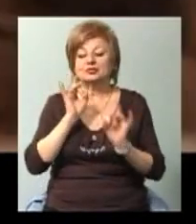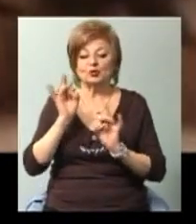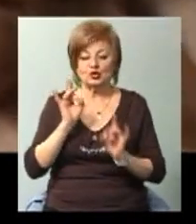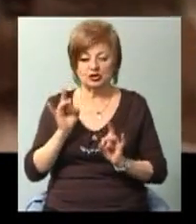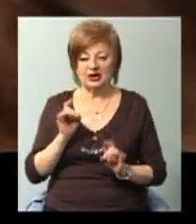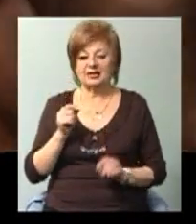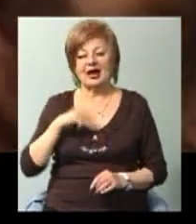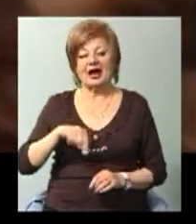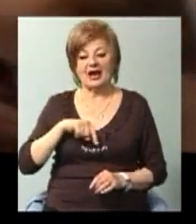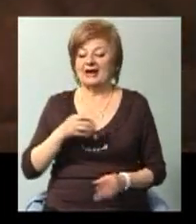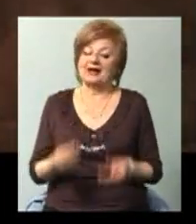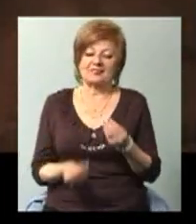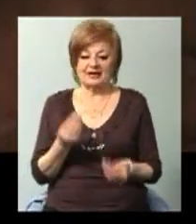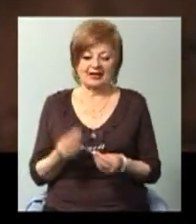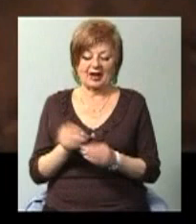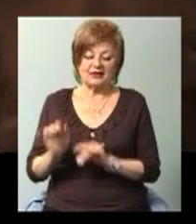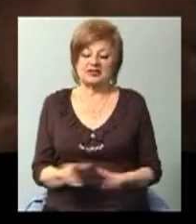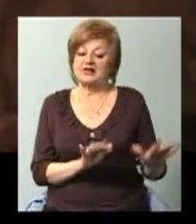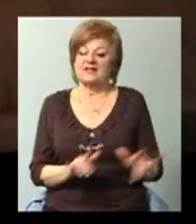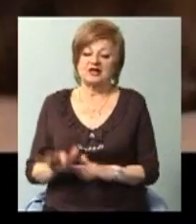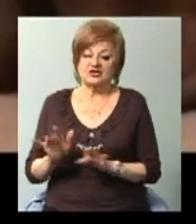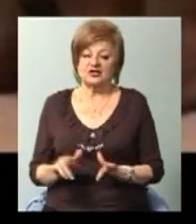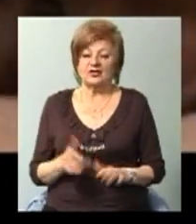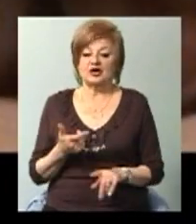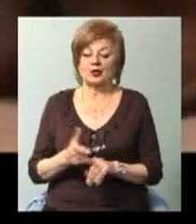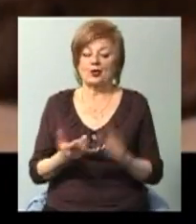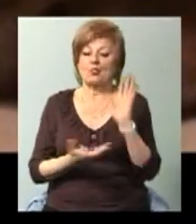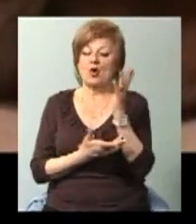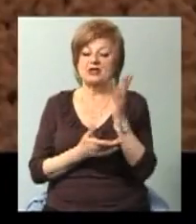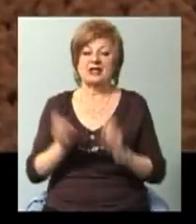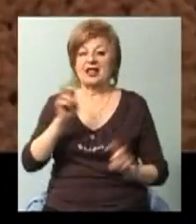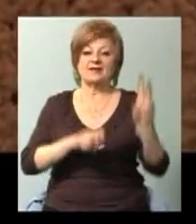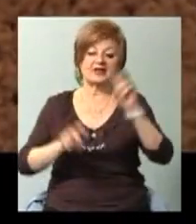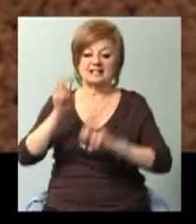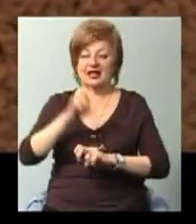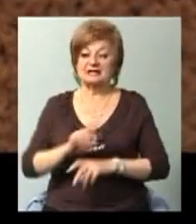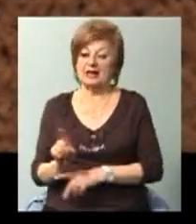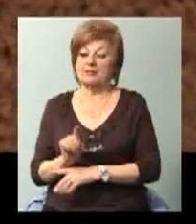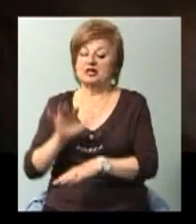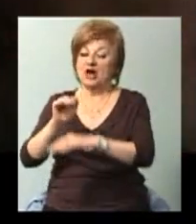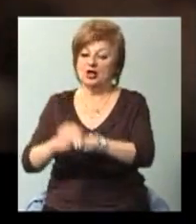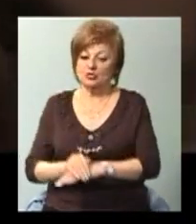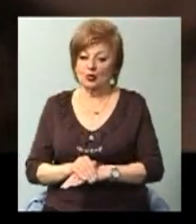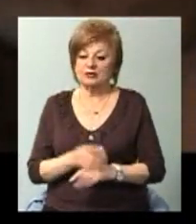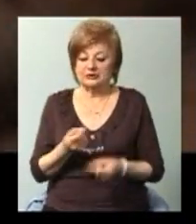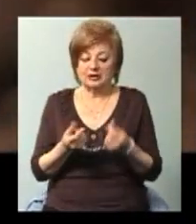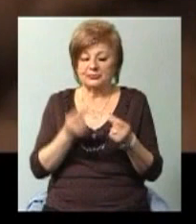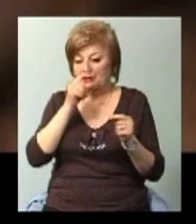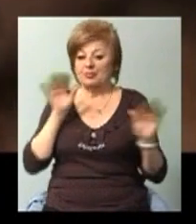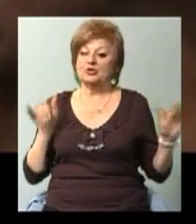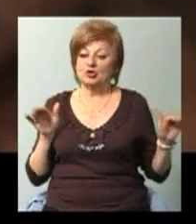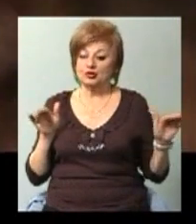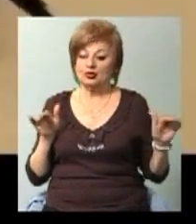характером вони дуже грайливі і рухливі. Чудово лазять по деревах, люблять полювати на мишей і навіть дрібних пташок.